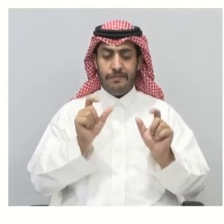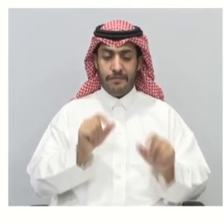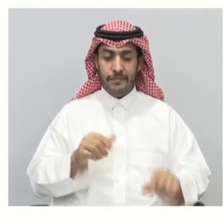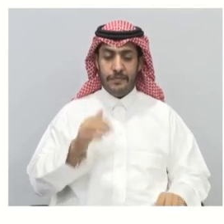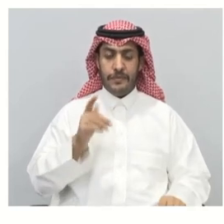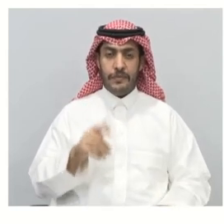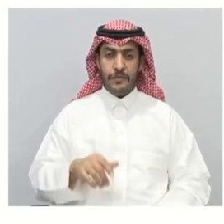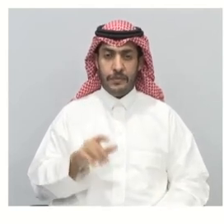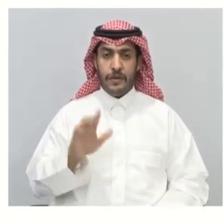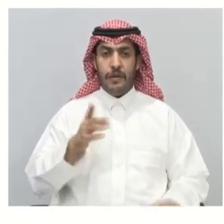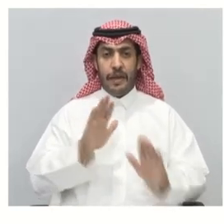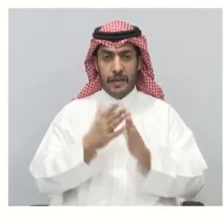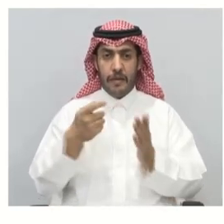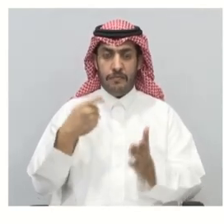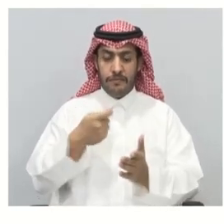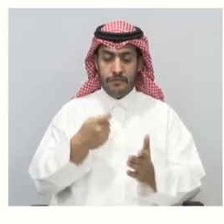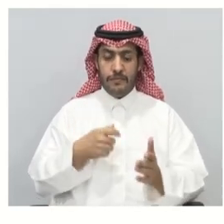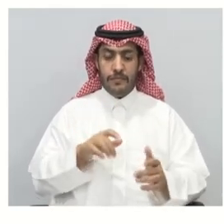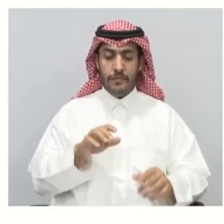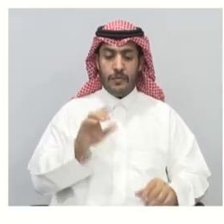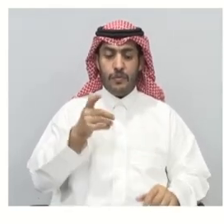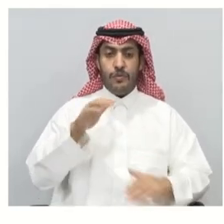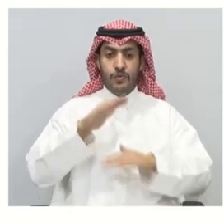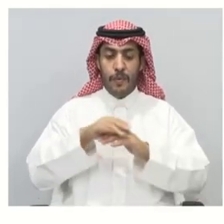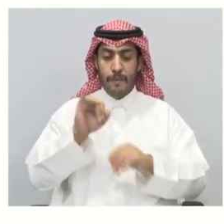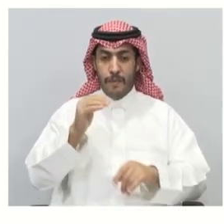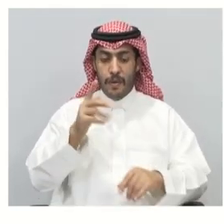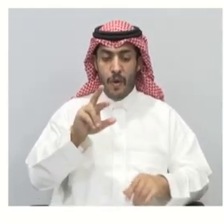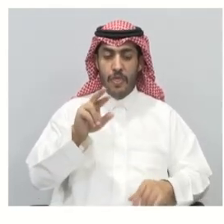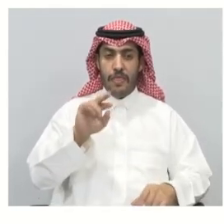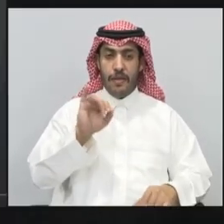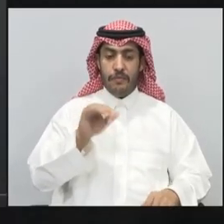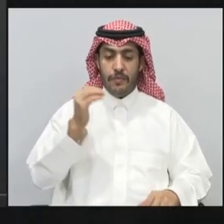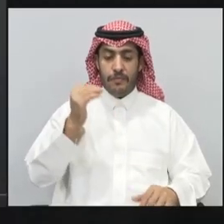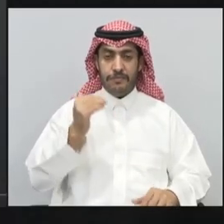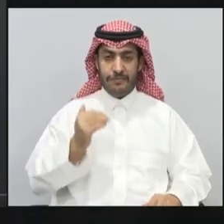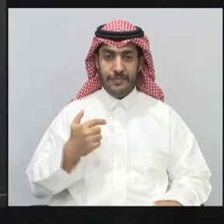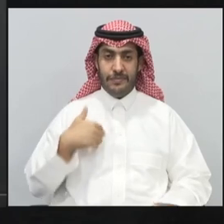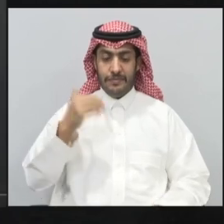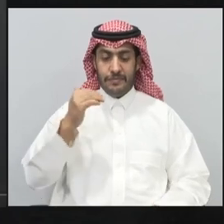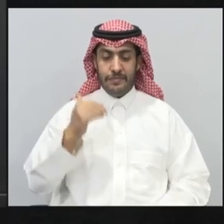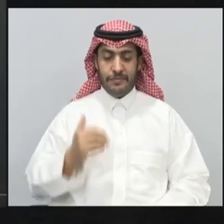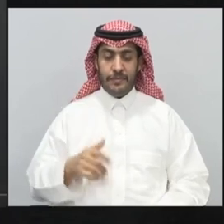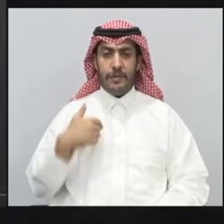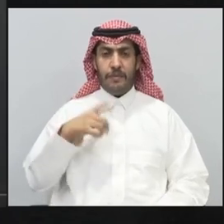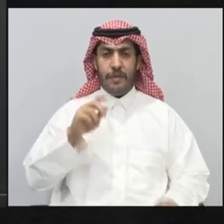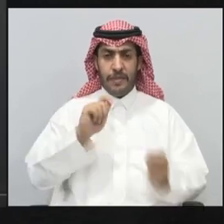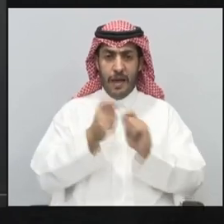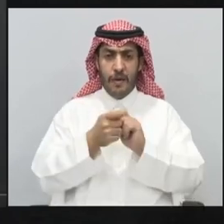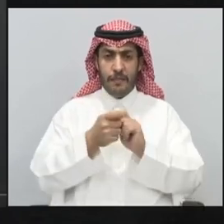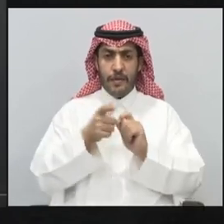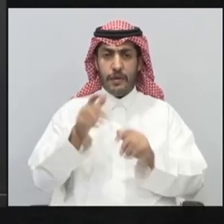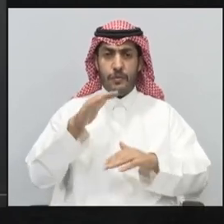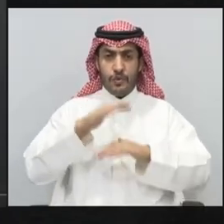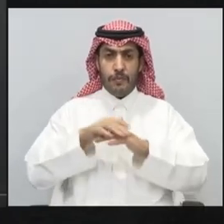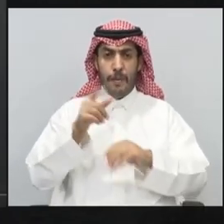بامكانك ايضا ان تخرج الكتاب وان تكتب الى اسلوب المدح او ذم مناسب هنا هذه العبارات هذه عبارات بامكانك التحويل هذه العبارات